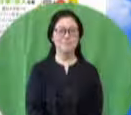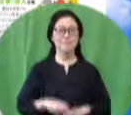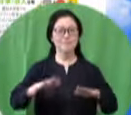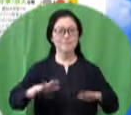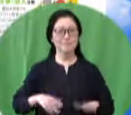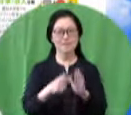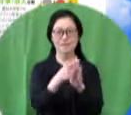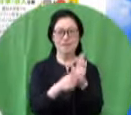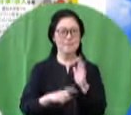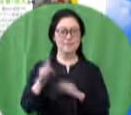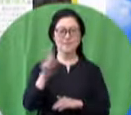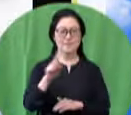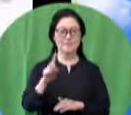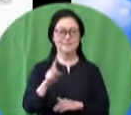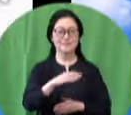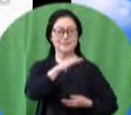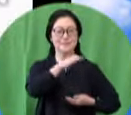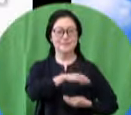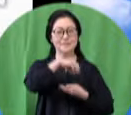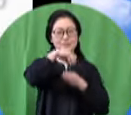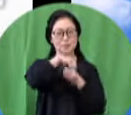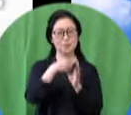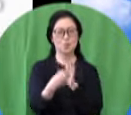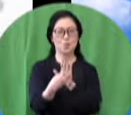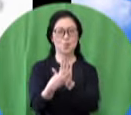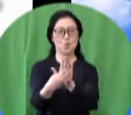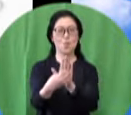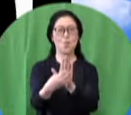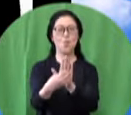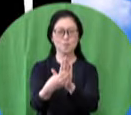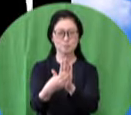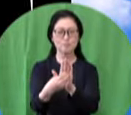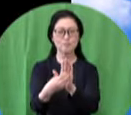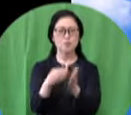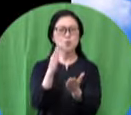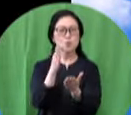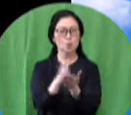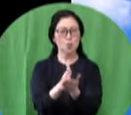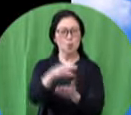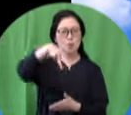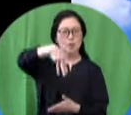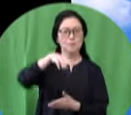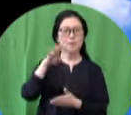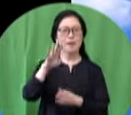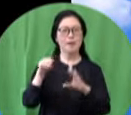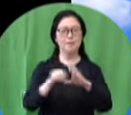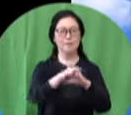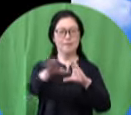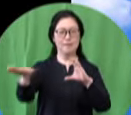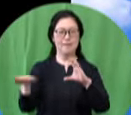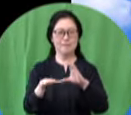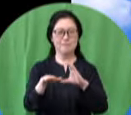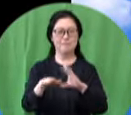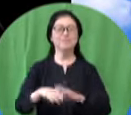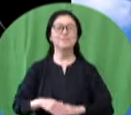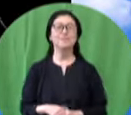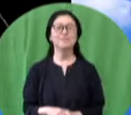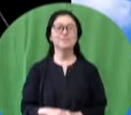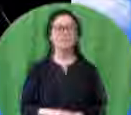今週のテーマは心筋梗塞を予防しよう、ストップ MI キャンペーン。 い